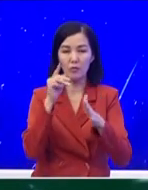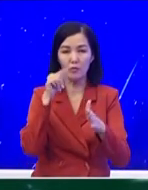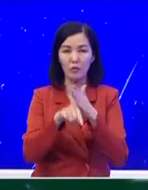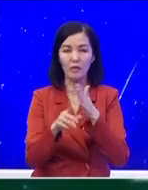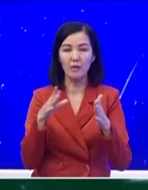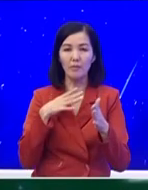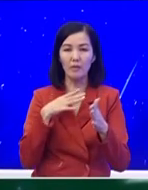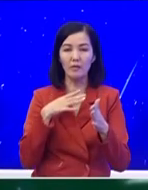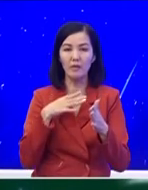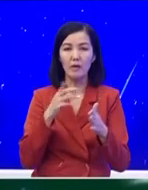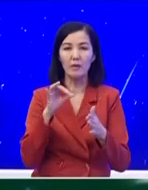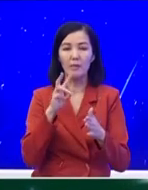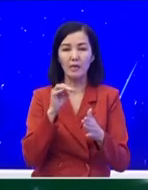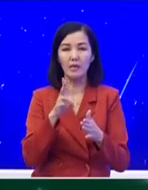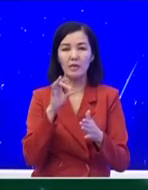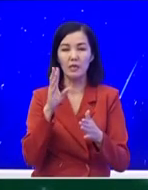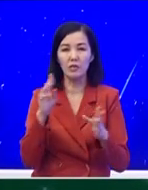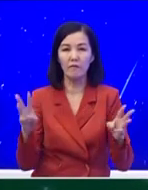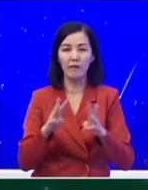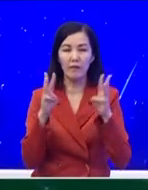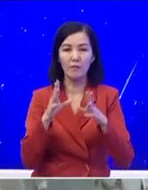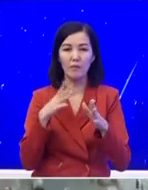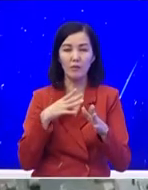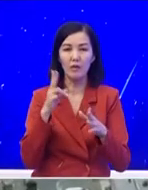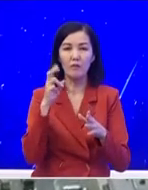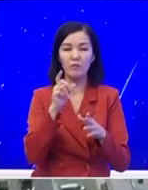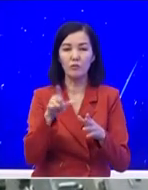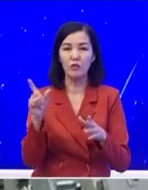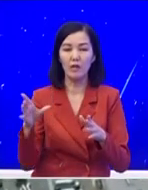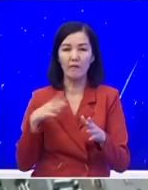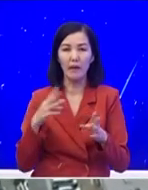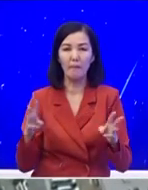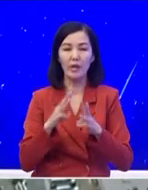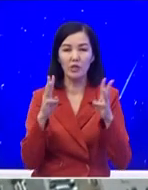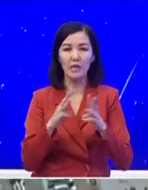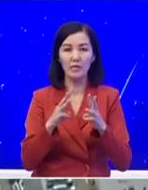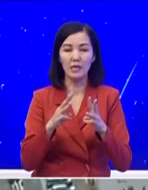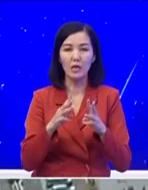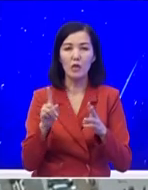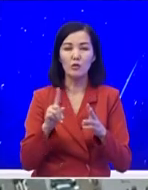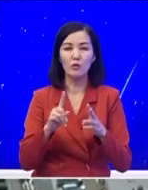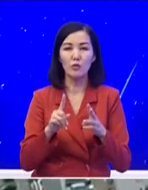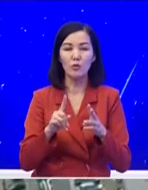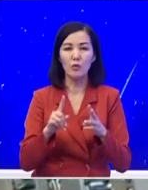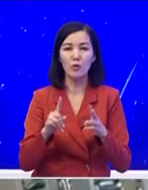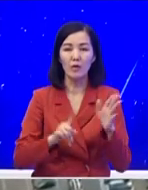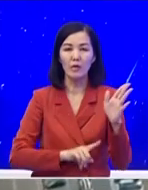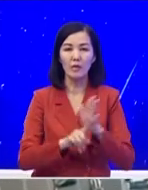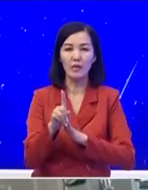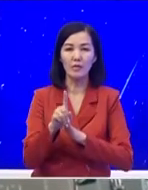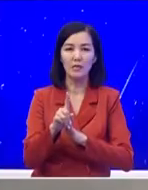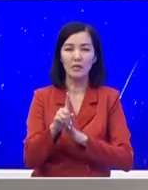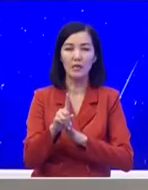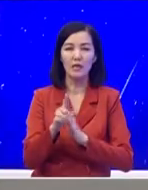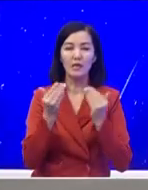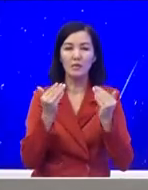десантно-штурмового корабля «Бенхам Ричард» в момент пожара находились около 200 человек. Пожарные не исключают, что возгорание могло возникнуть на